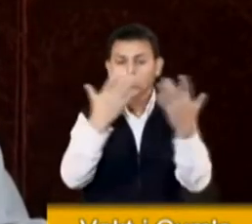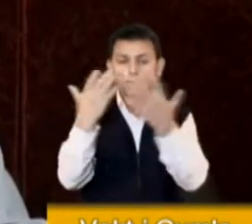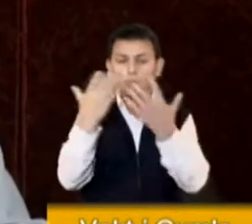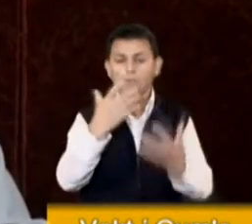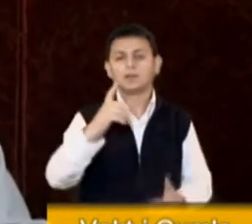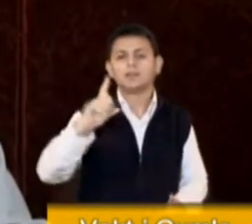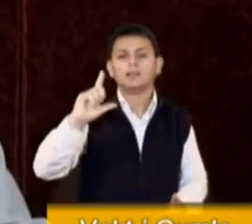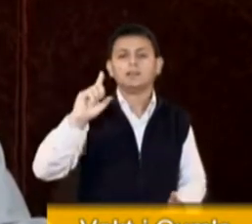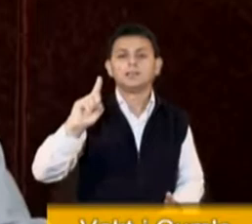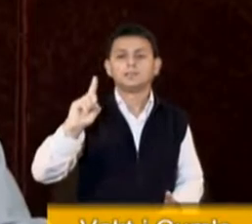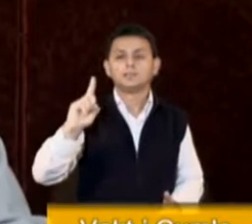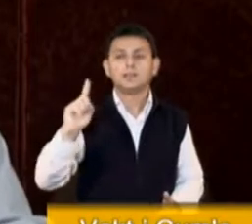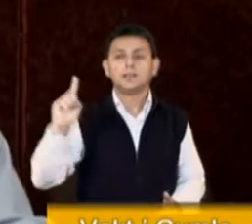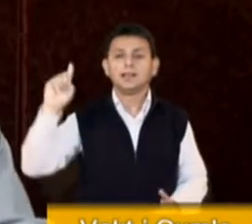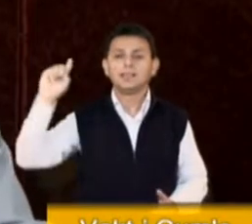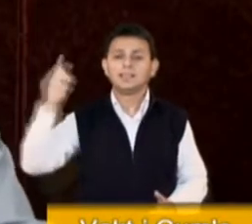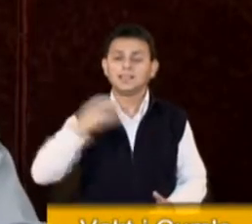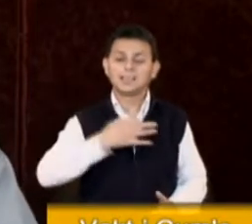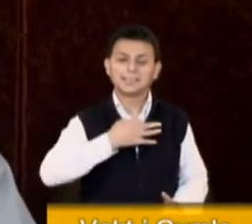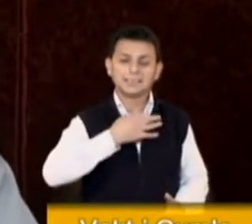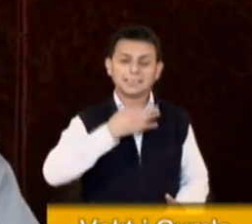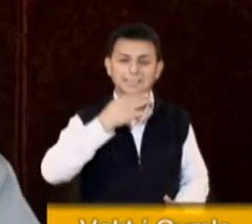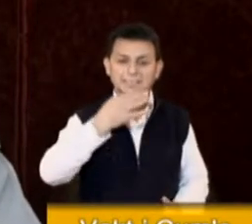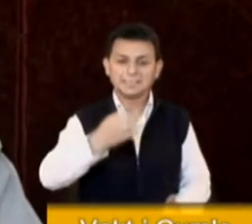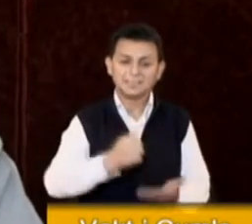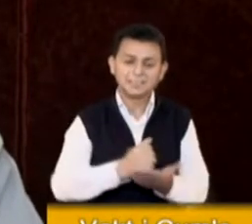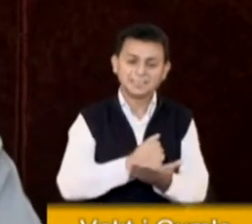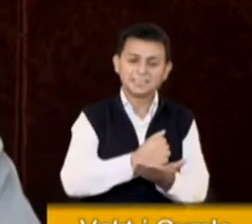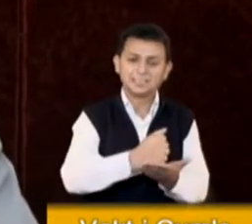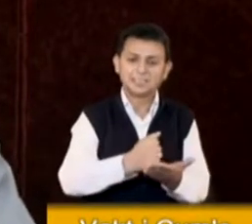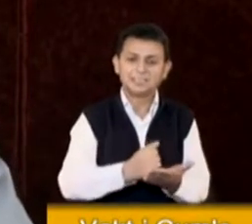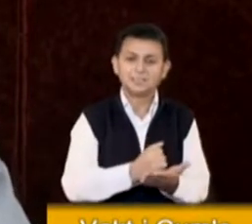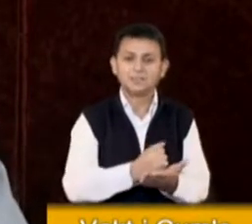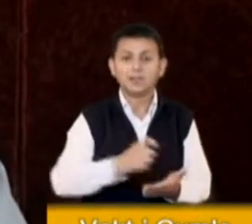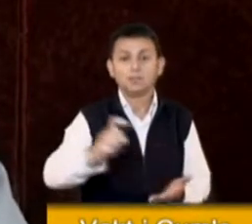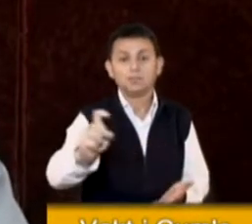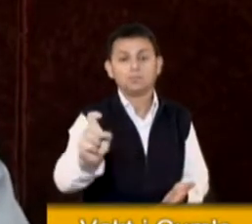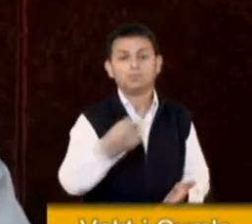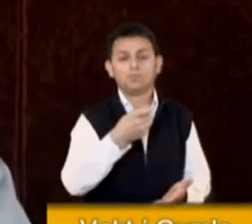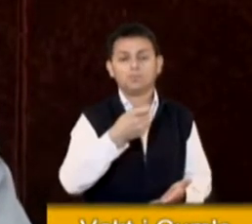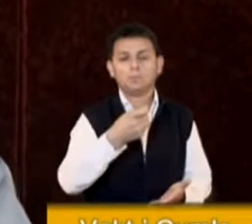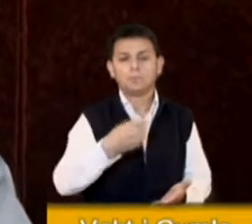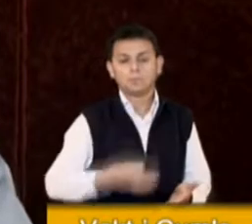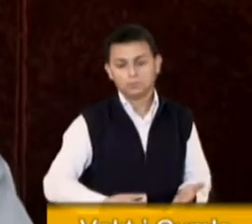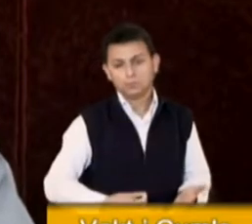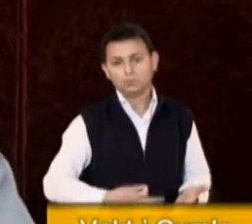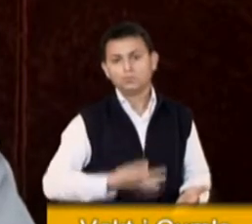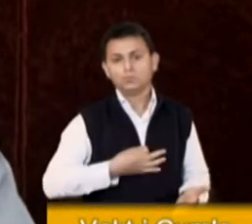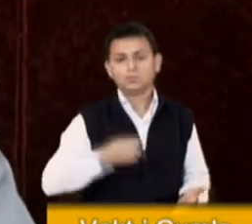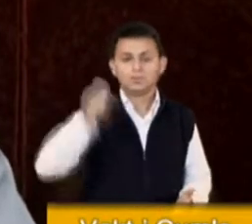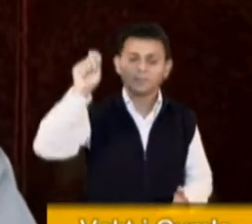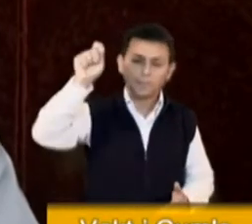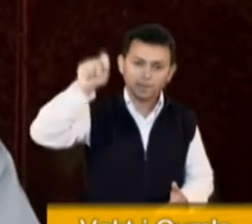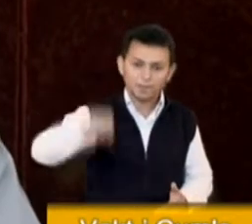Zülcelal'ın izniyle şifa bulması ümit edilir. Çünkü Felak suresinde Yüce